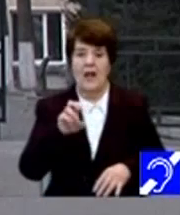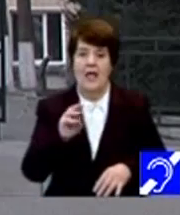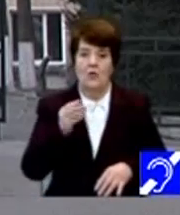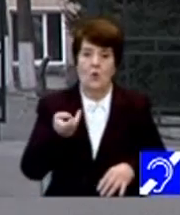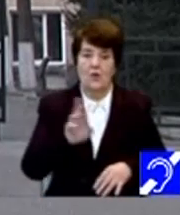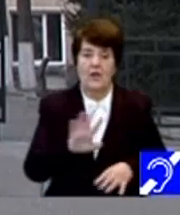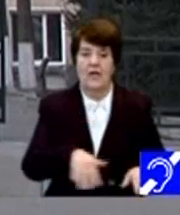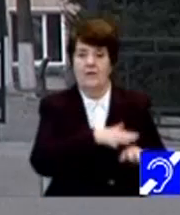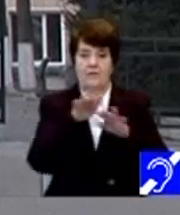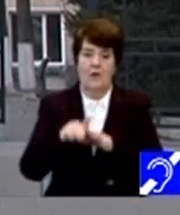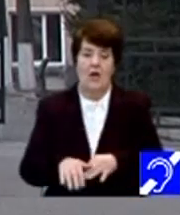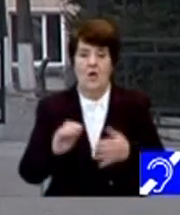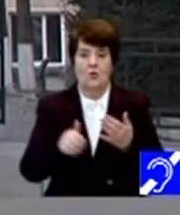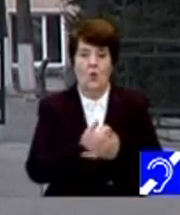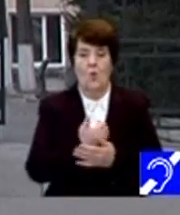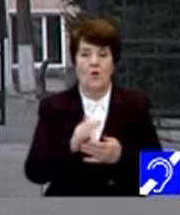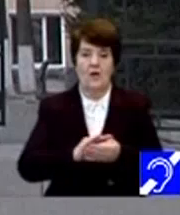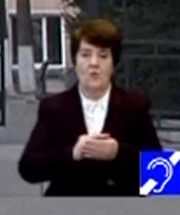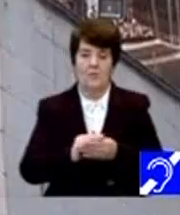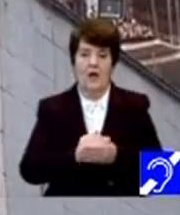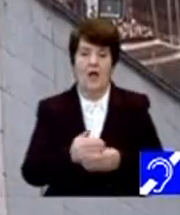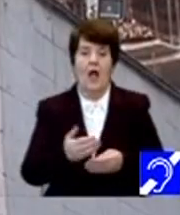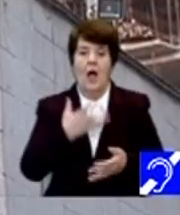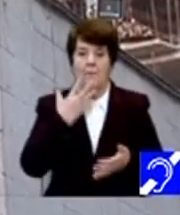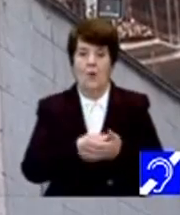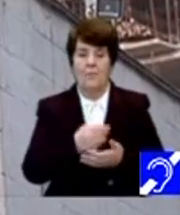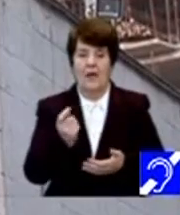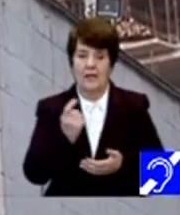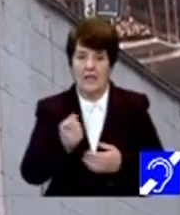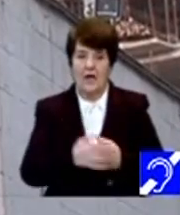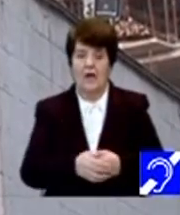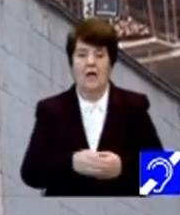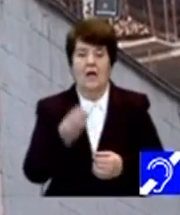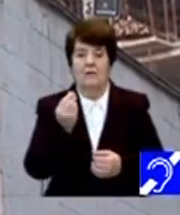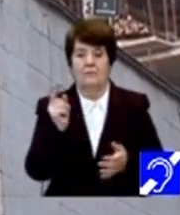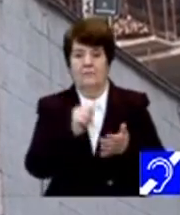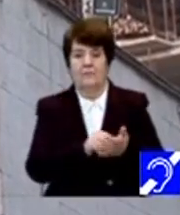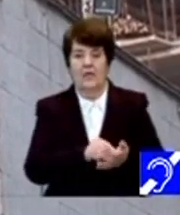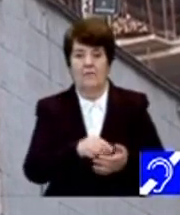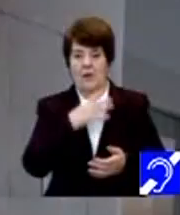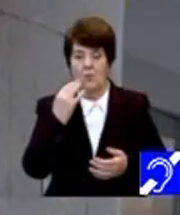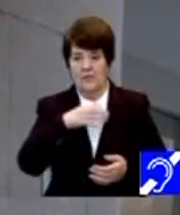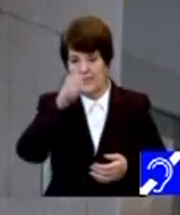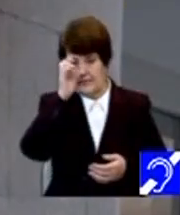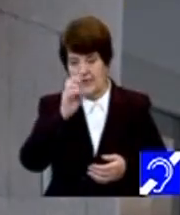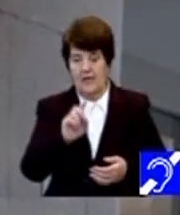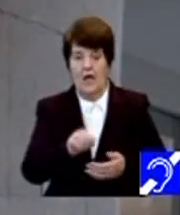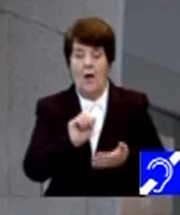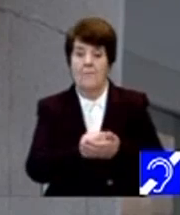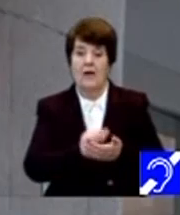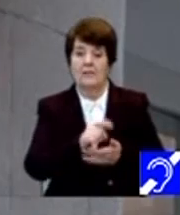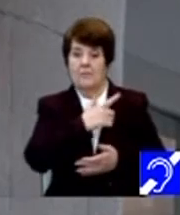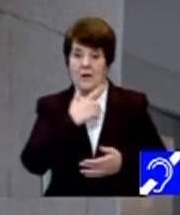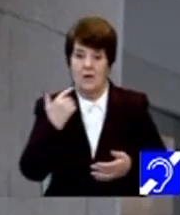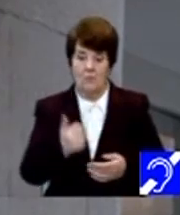și Letonia, care mai apoi erau trecute pe numele noilor proprietari. În cele din urmă, sumele enorme ajungeau în mai multe țări europene. După ce